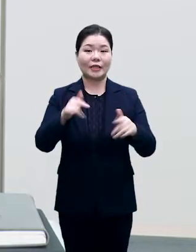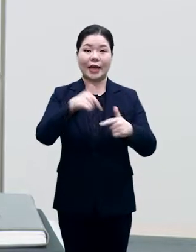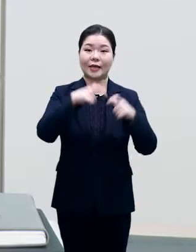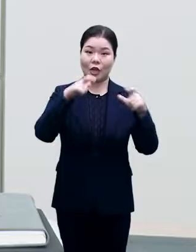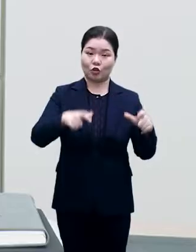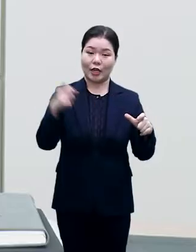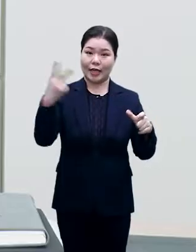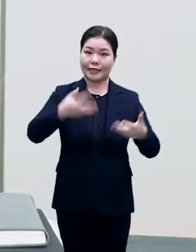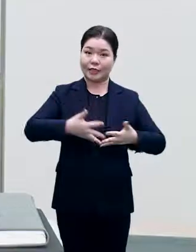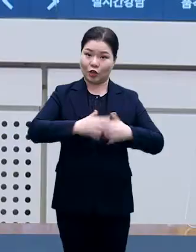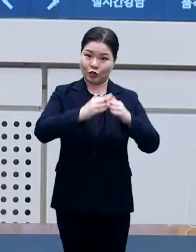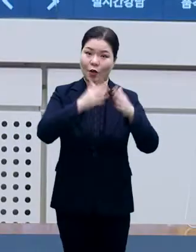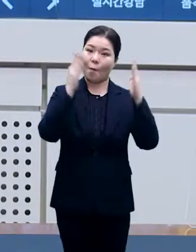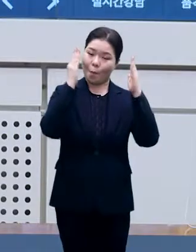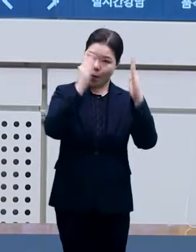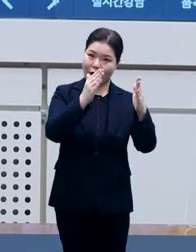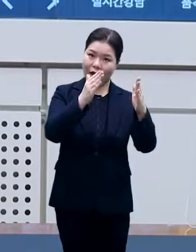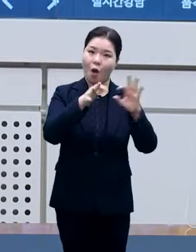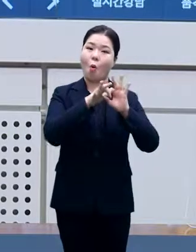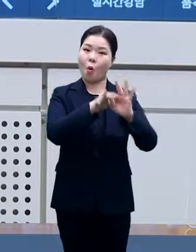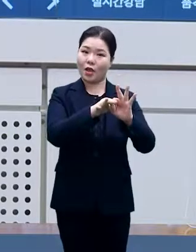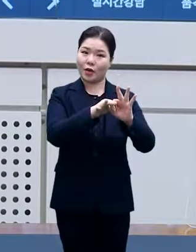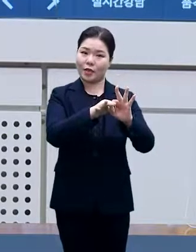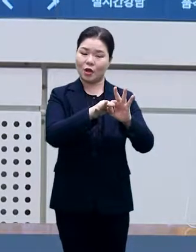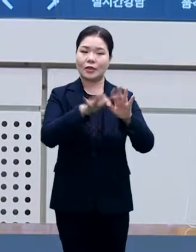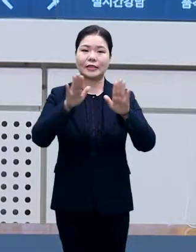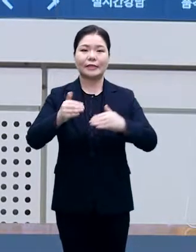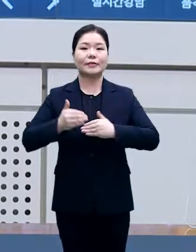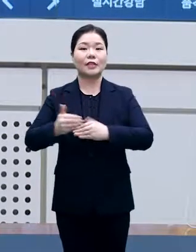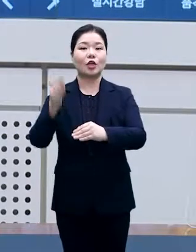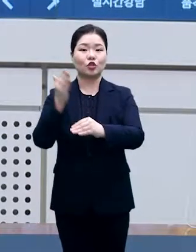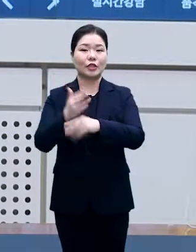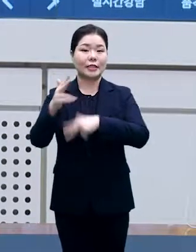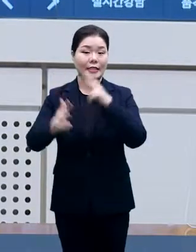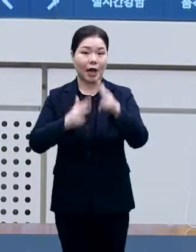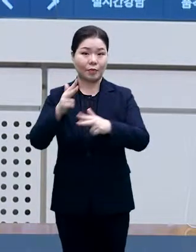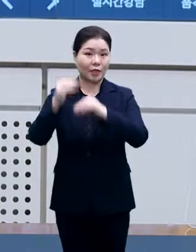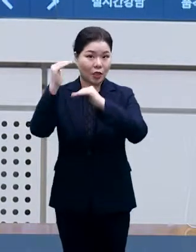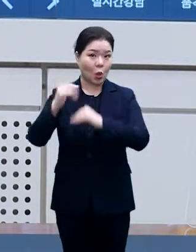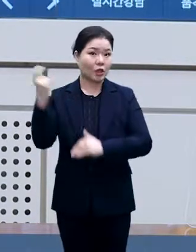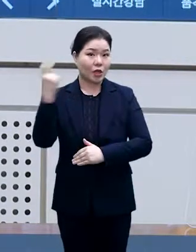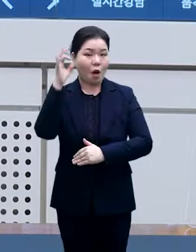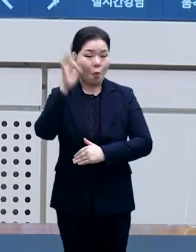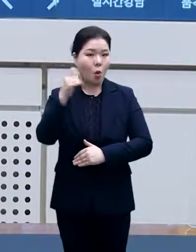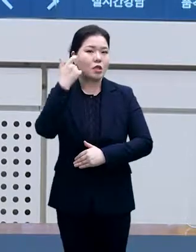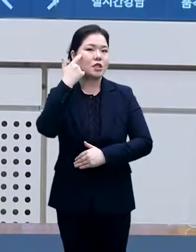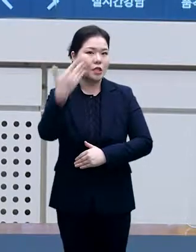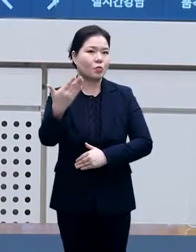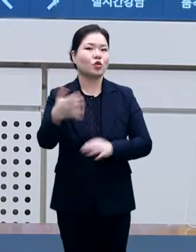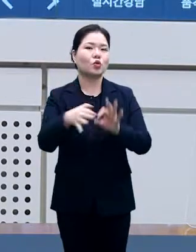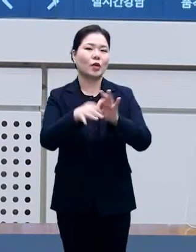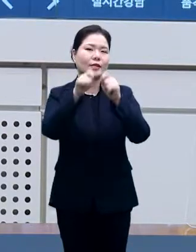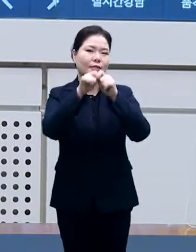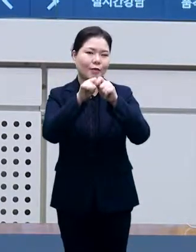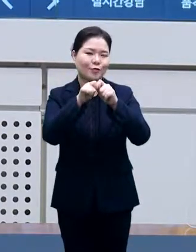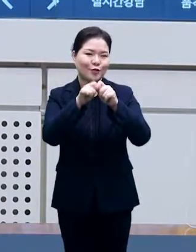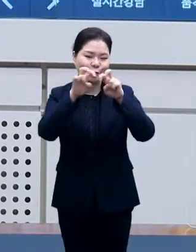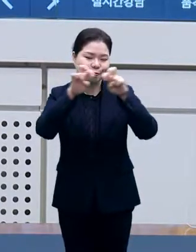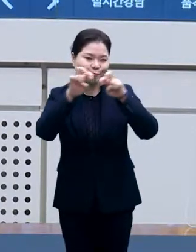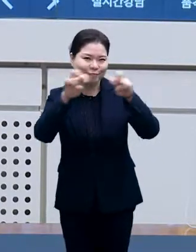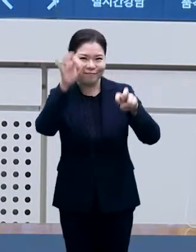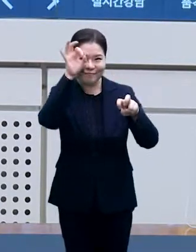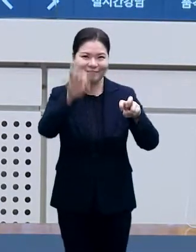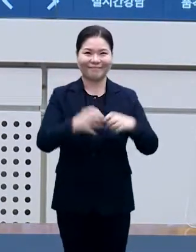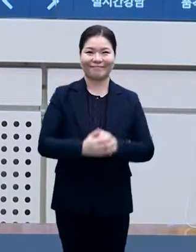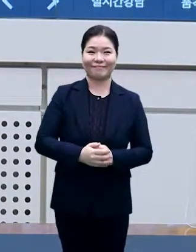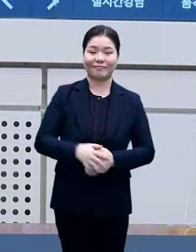오늘은 강남구의 재건축 방향과 관련해서 현재 진행 중인 사업들을 짚어보고 질문을 통해서 세부적으로